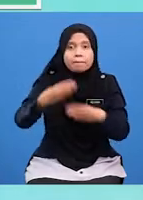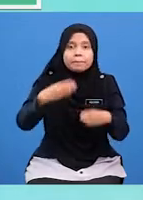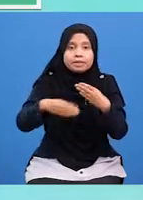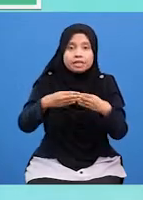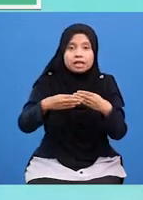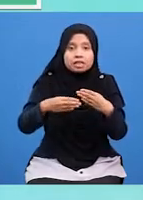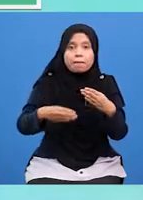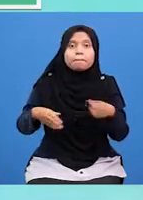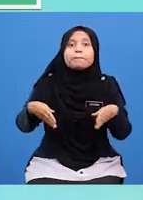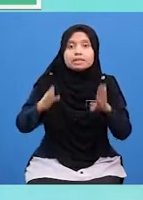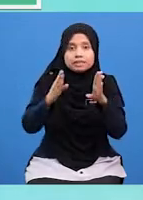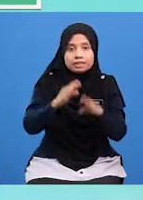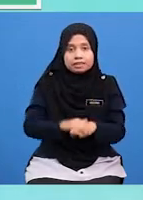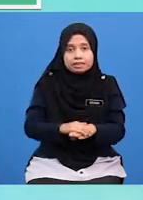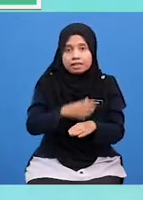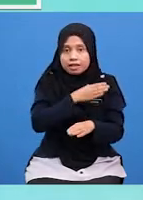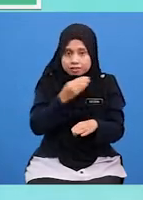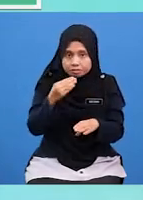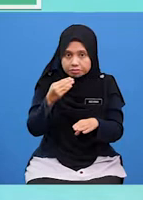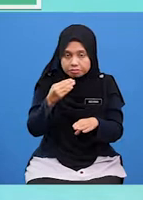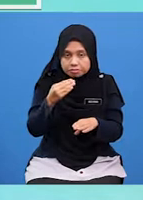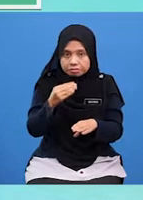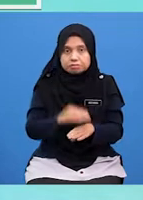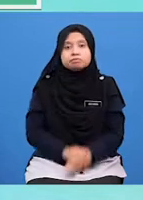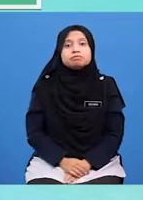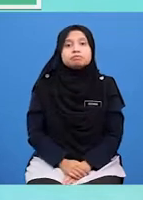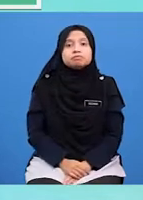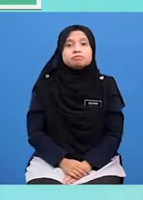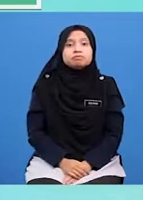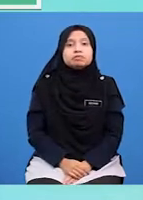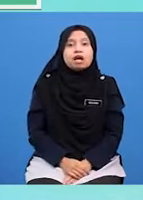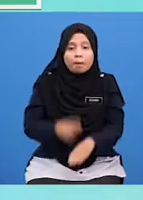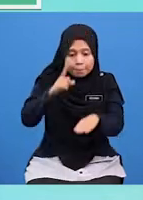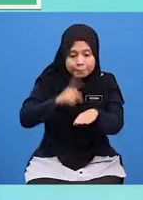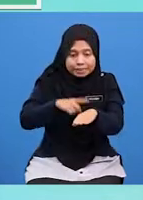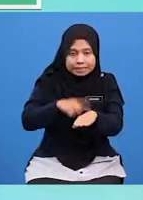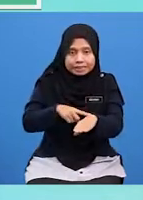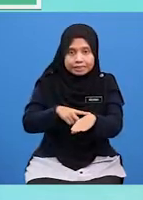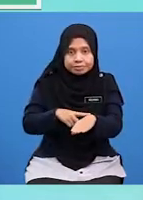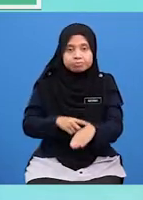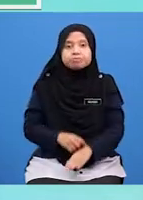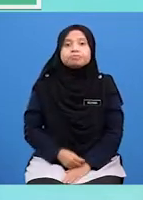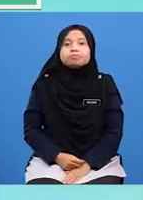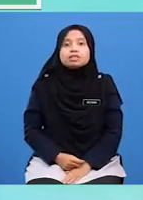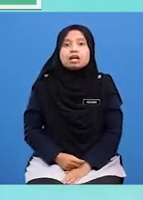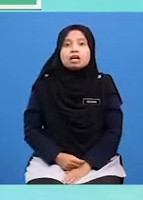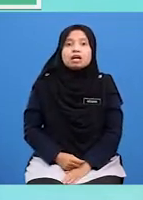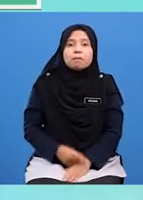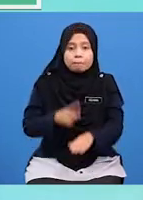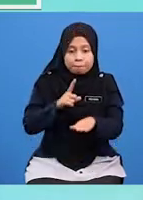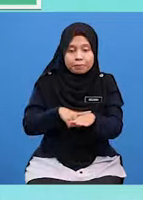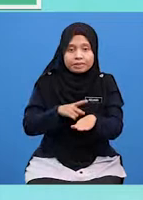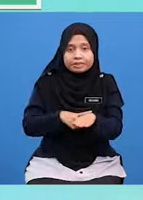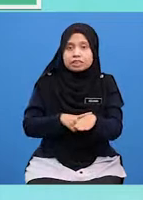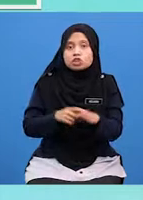bidang penjelajahan dan pendorongan. Jangka waktu pula merujuk kepada latar